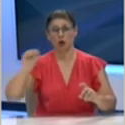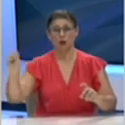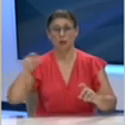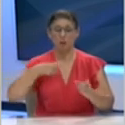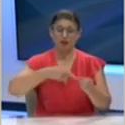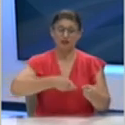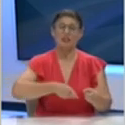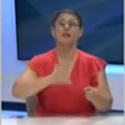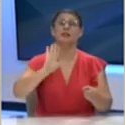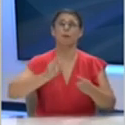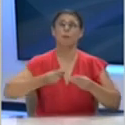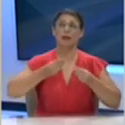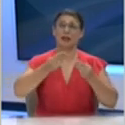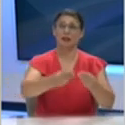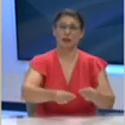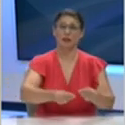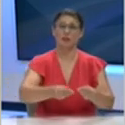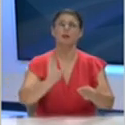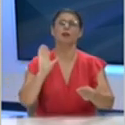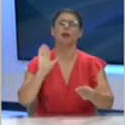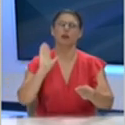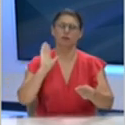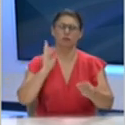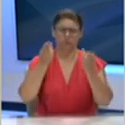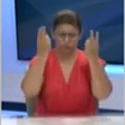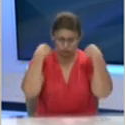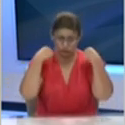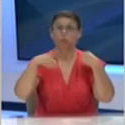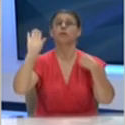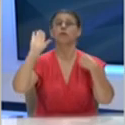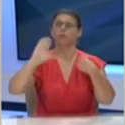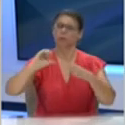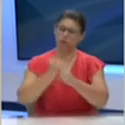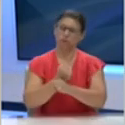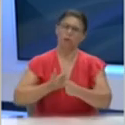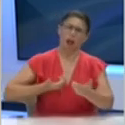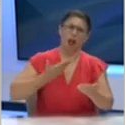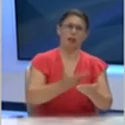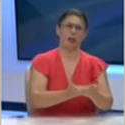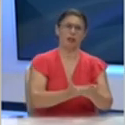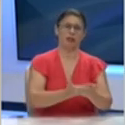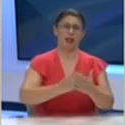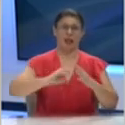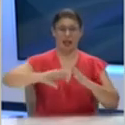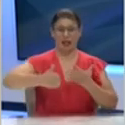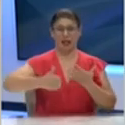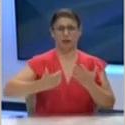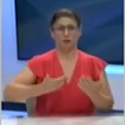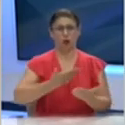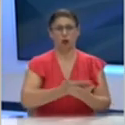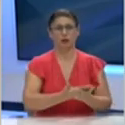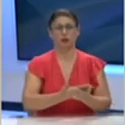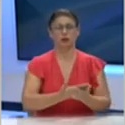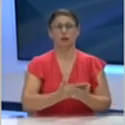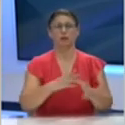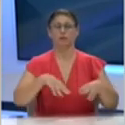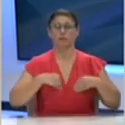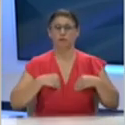καταθέσει πραγματογνωμοσύνη και δεν λύγησε. Έκτη πρόταση. Να υιοθετήσετε